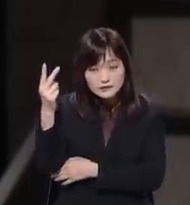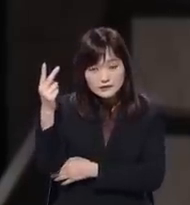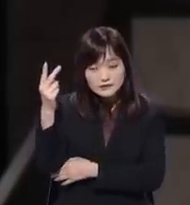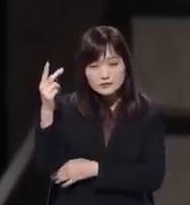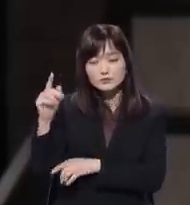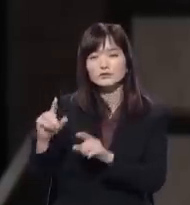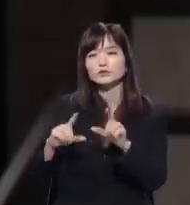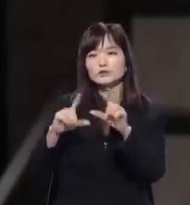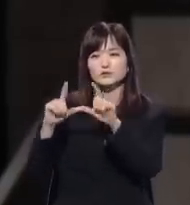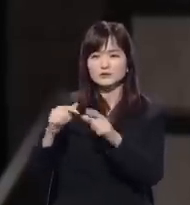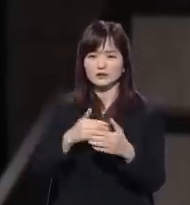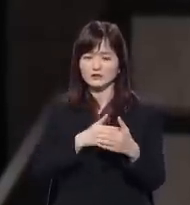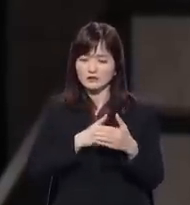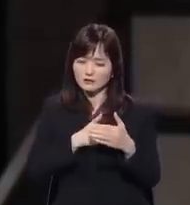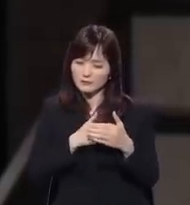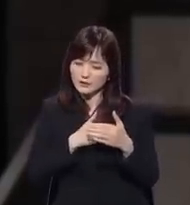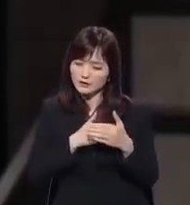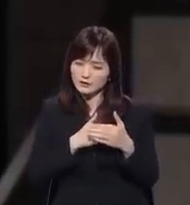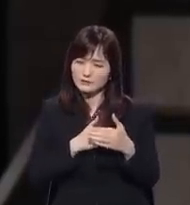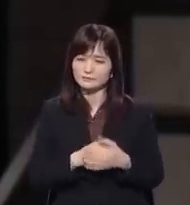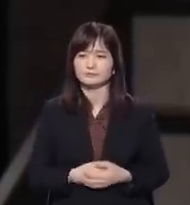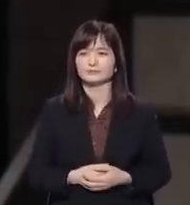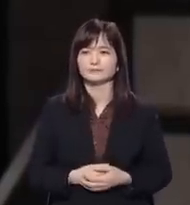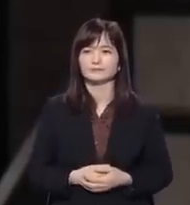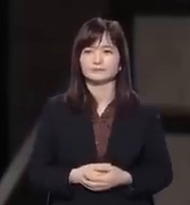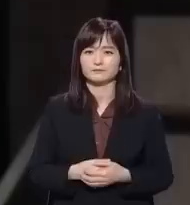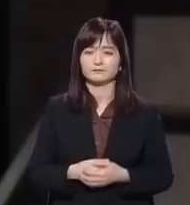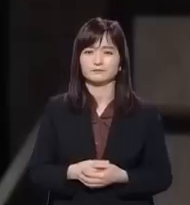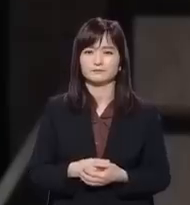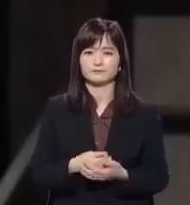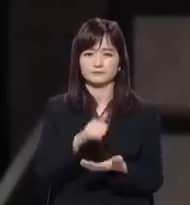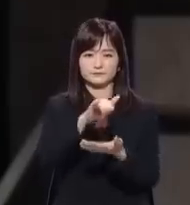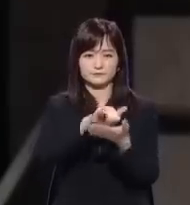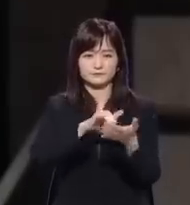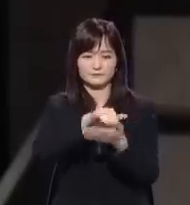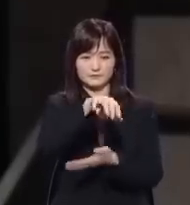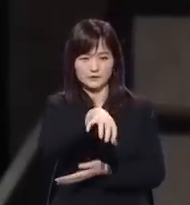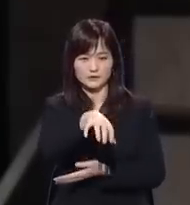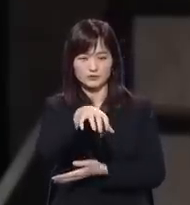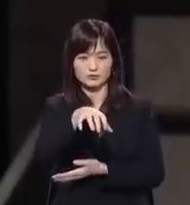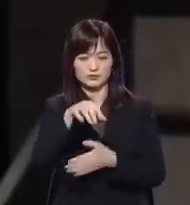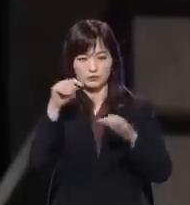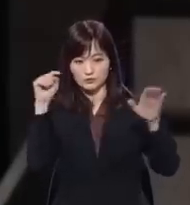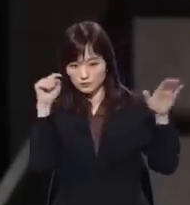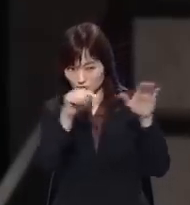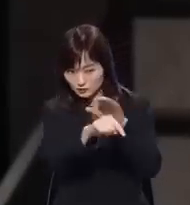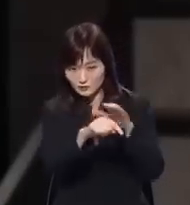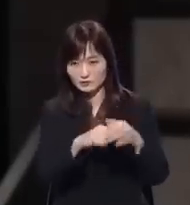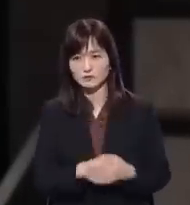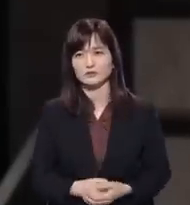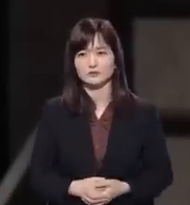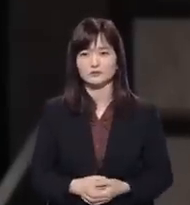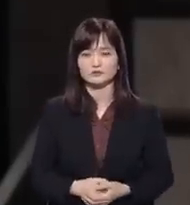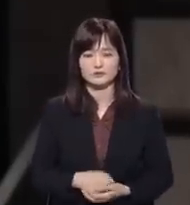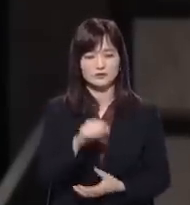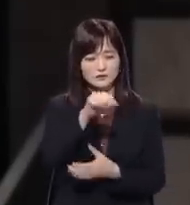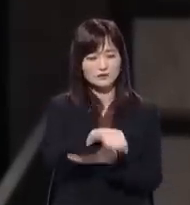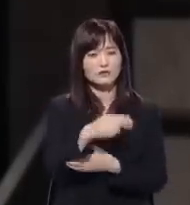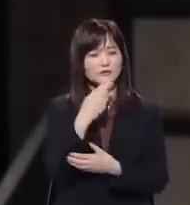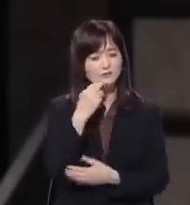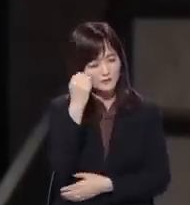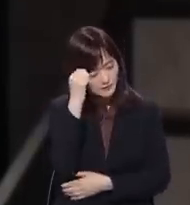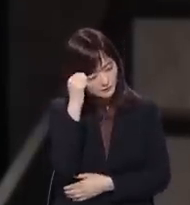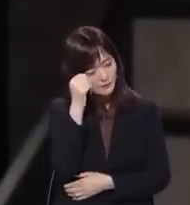이제 보낸 뒤에 불안하잖아요 그러니까 이제 청량리 쪽으로 와서 그 당시에 청량리 그 앞쪽에 그 무허가 하숙집들이 많았었어요